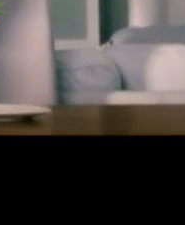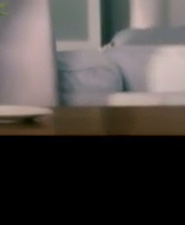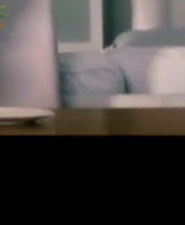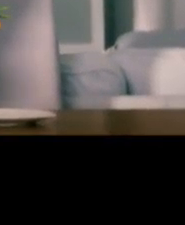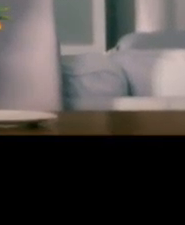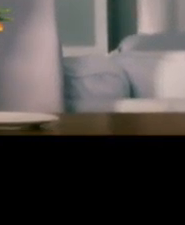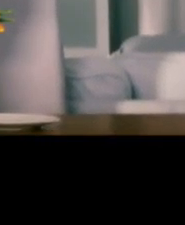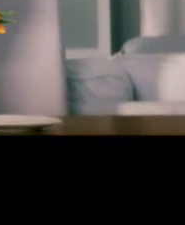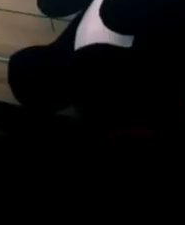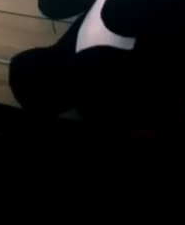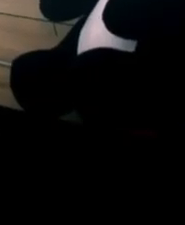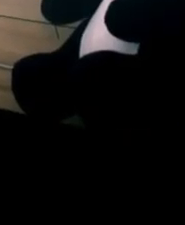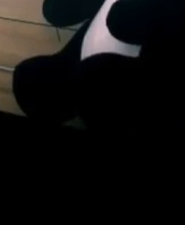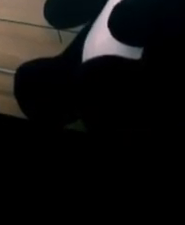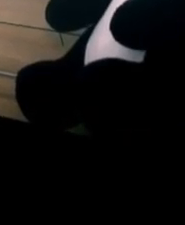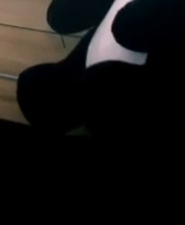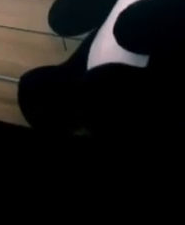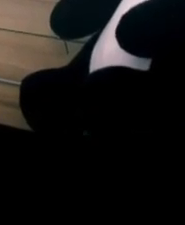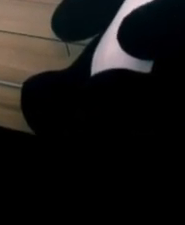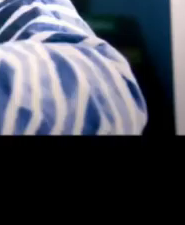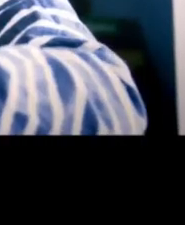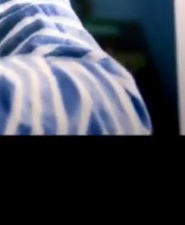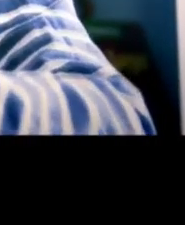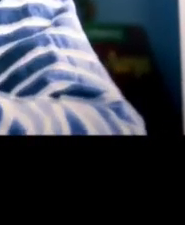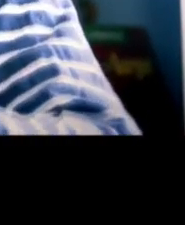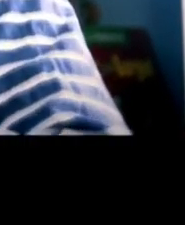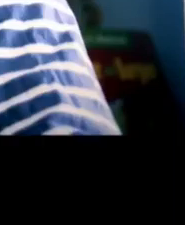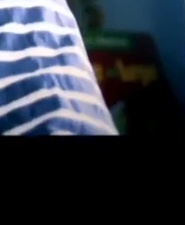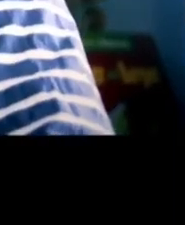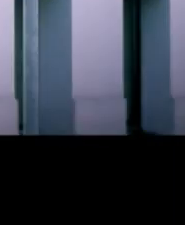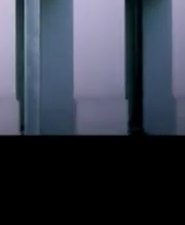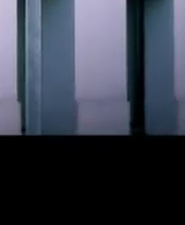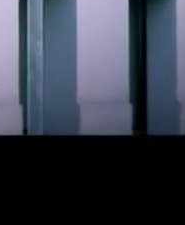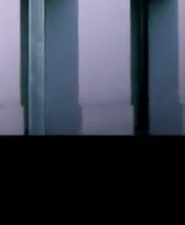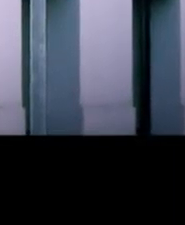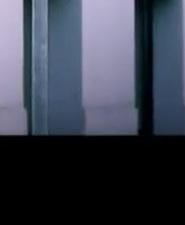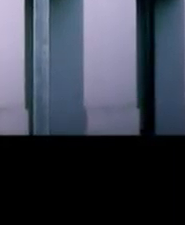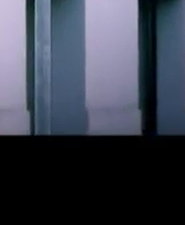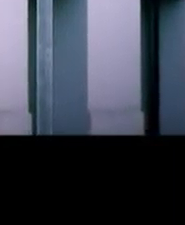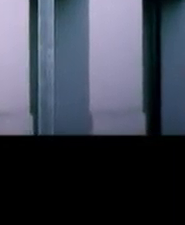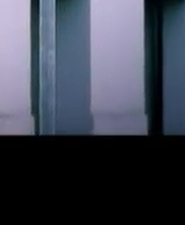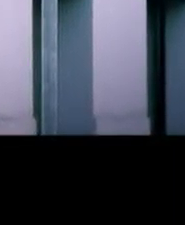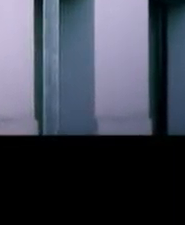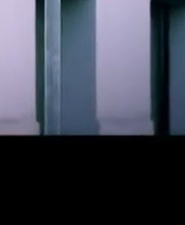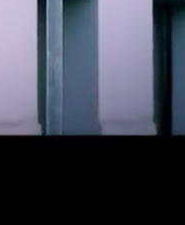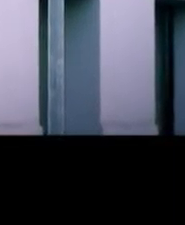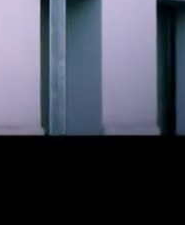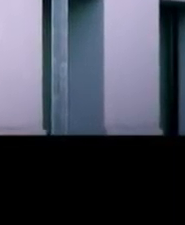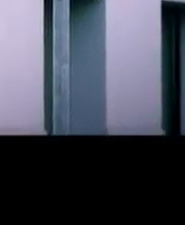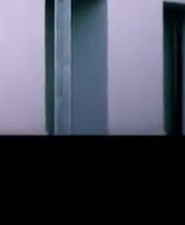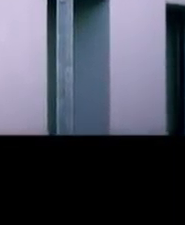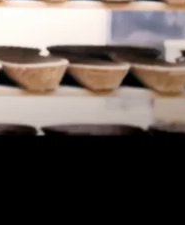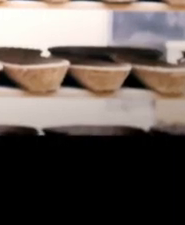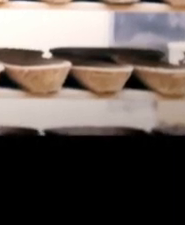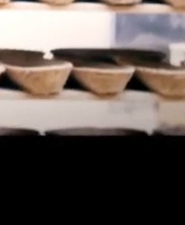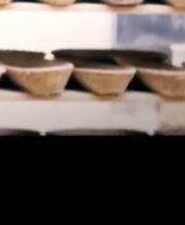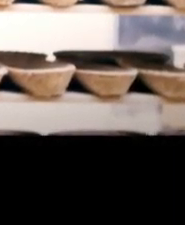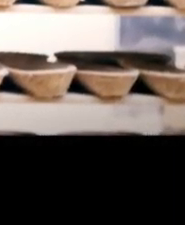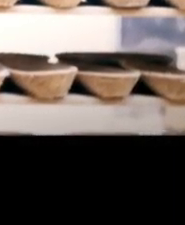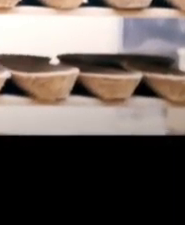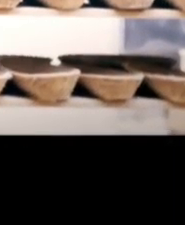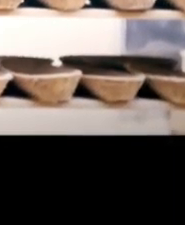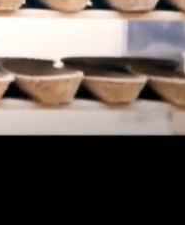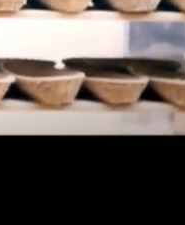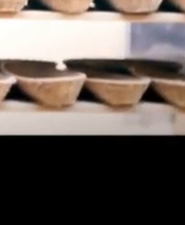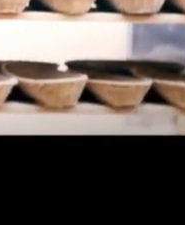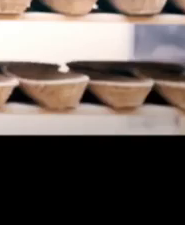Wir sind der gute Morgen. Wir sind der Sonnenschein. Wir sind die treuen Begleiter. Wir